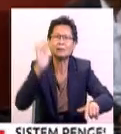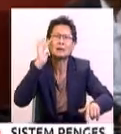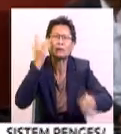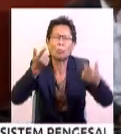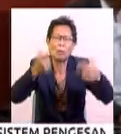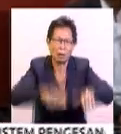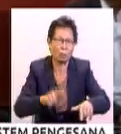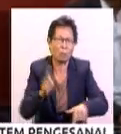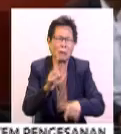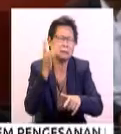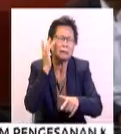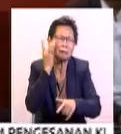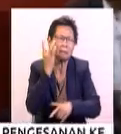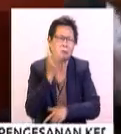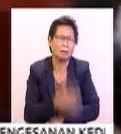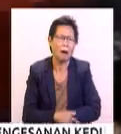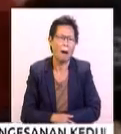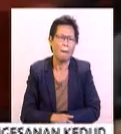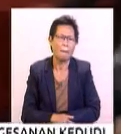berlaku.